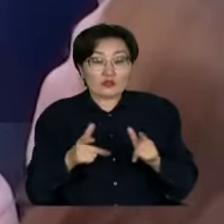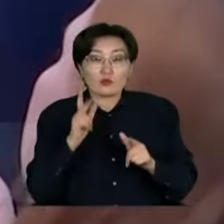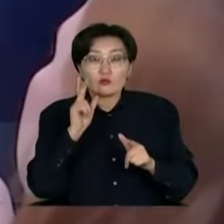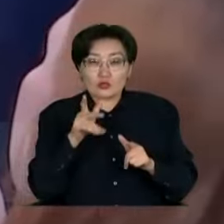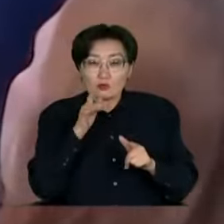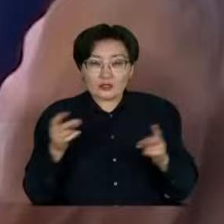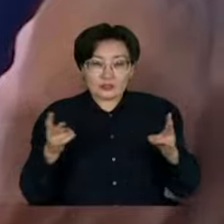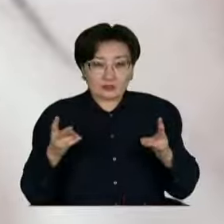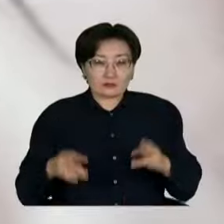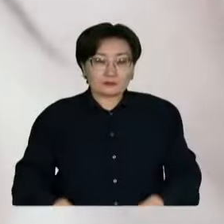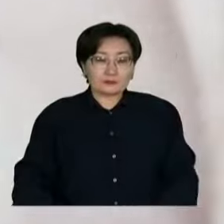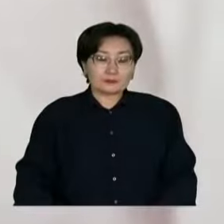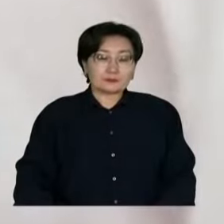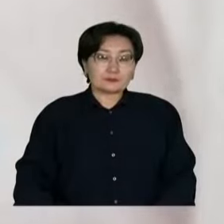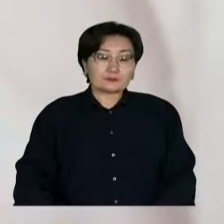уақыт керек.